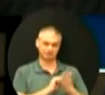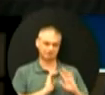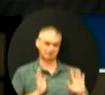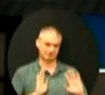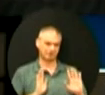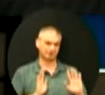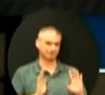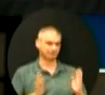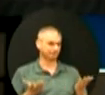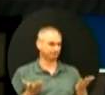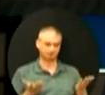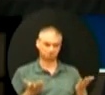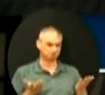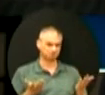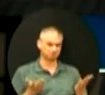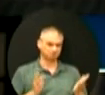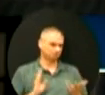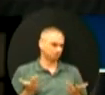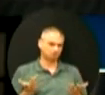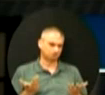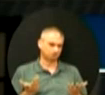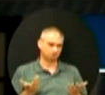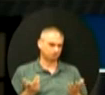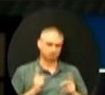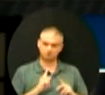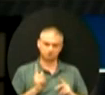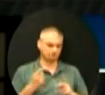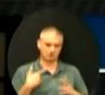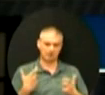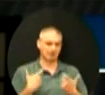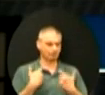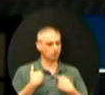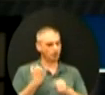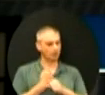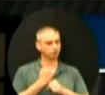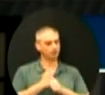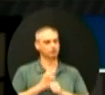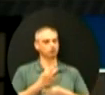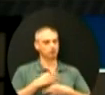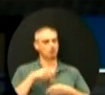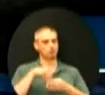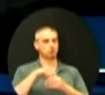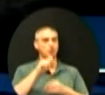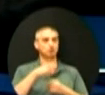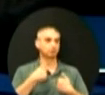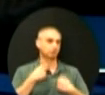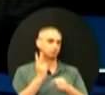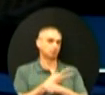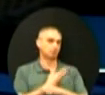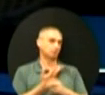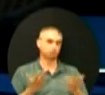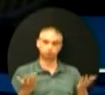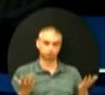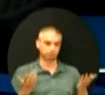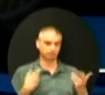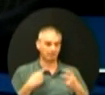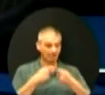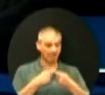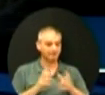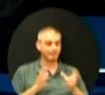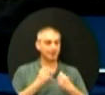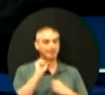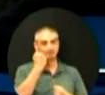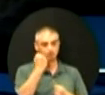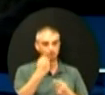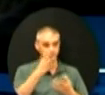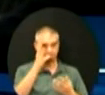ממש אין בזה כדי חלילה למנוע ממתנו לעשות את העבודה שלנו בכנסת. אנחנו כרגיל, תראי, חברי המחנה